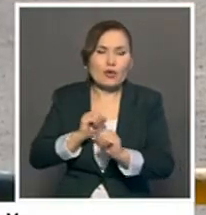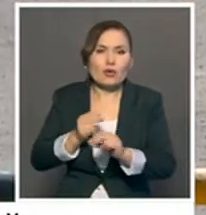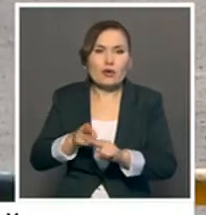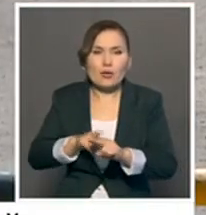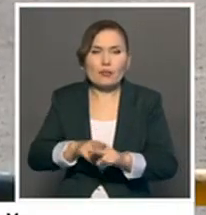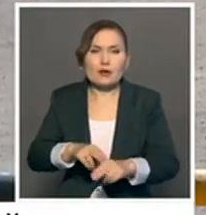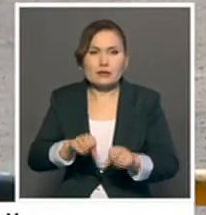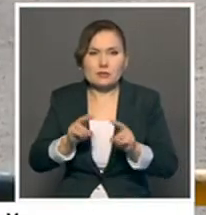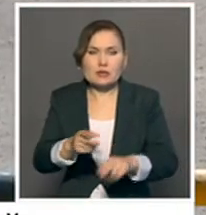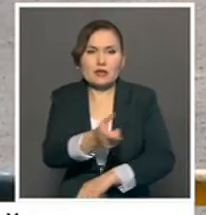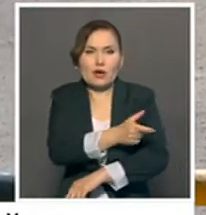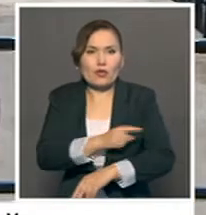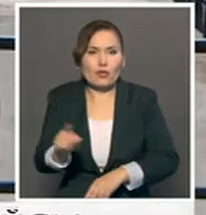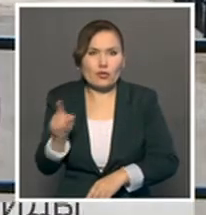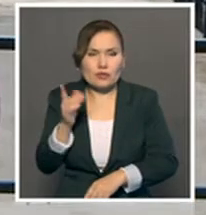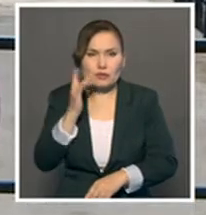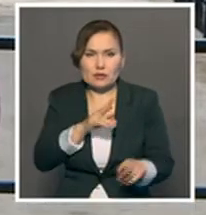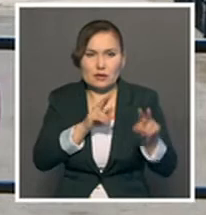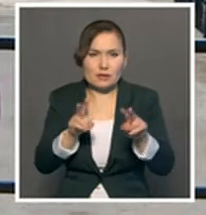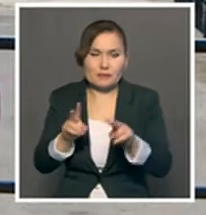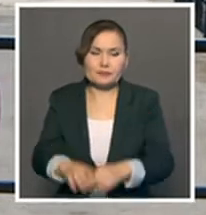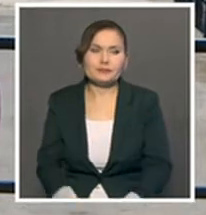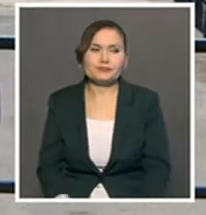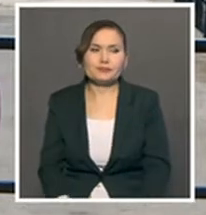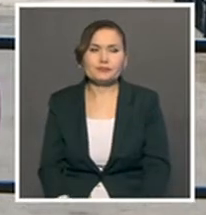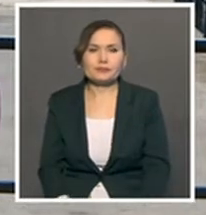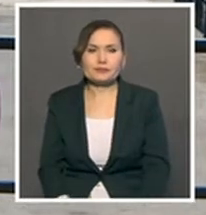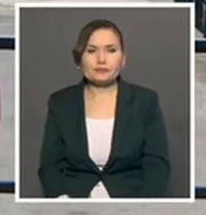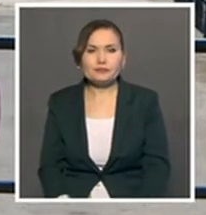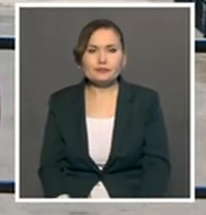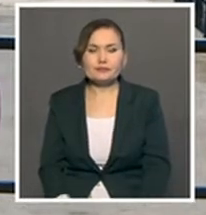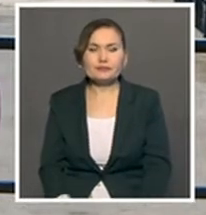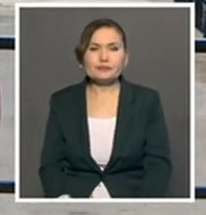таралмауы үшін жасалған шара. Маңғыстаудан Аягөз Оралбайқызы, Зөлбай Нұрбай, Қазақстан ұлттық арнасы.